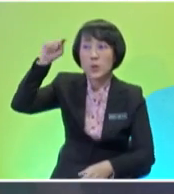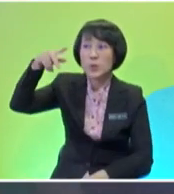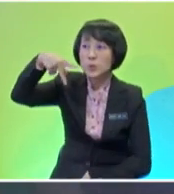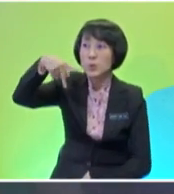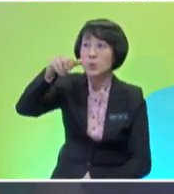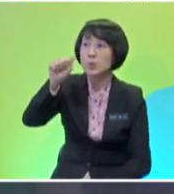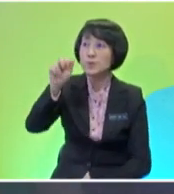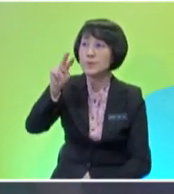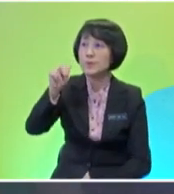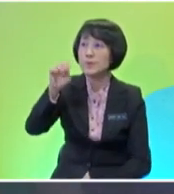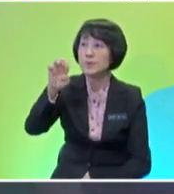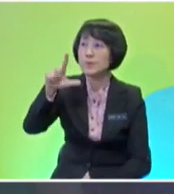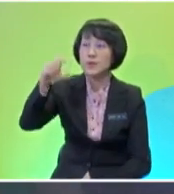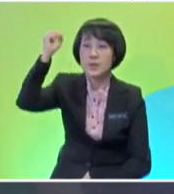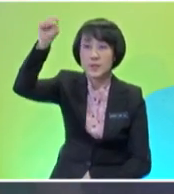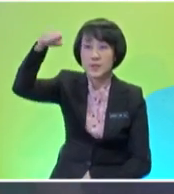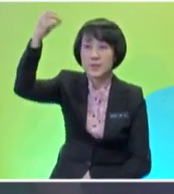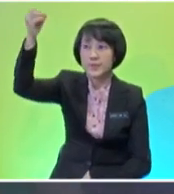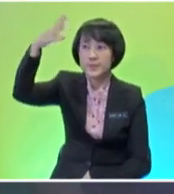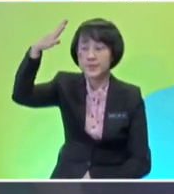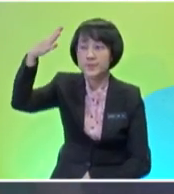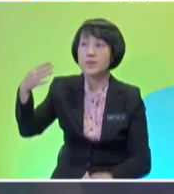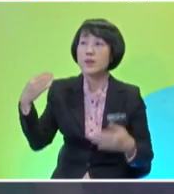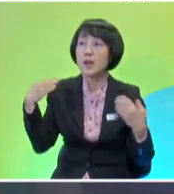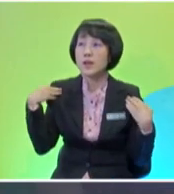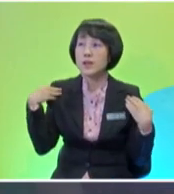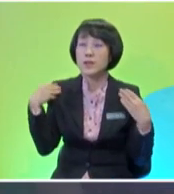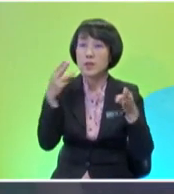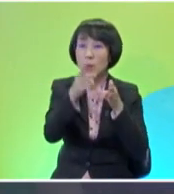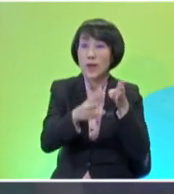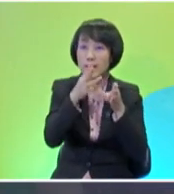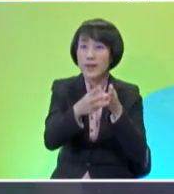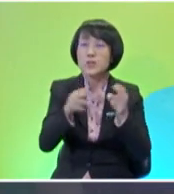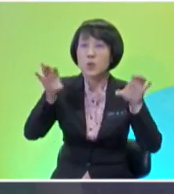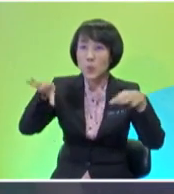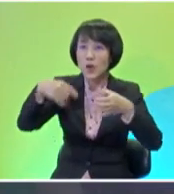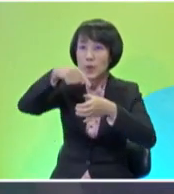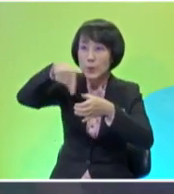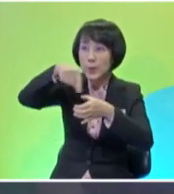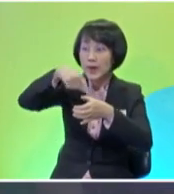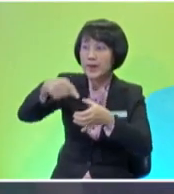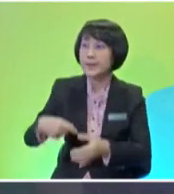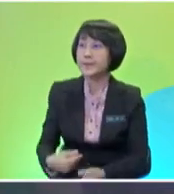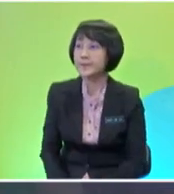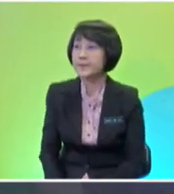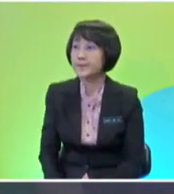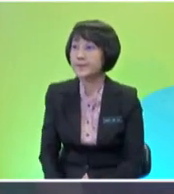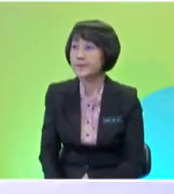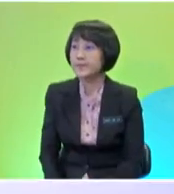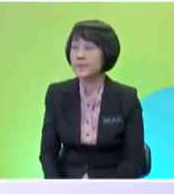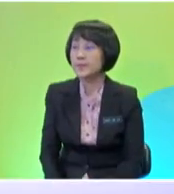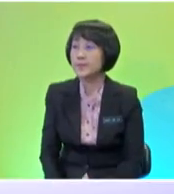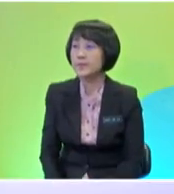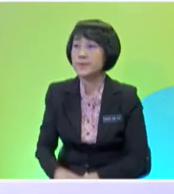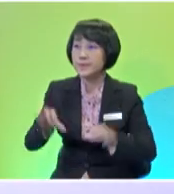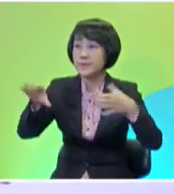ada wayar. Kita nak buat penyambungan, so kita kena ada lubang untuk dia. Okey, ini pun sama, kita ukur. Okey, macam saya letak di bahagian atas sini. Mm-hmm. Okey,